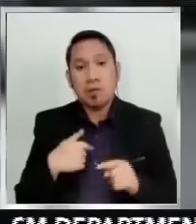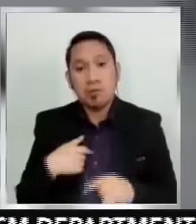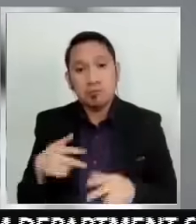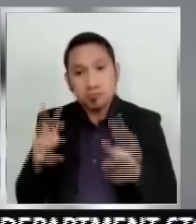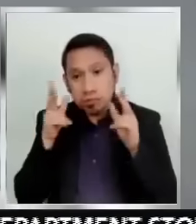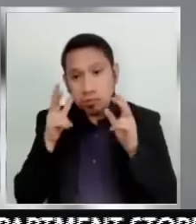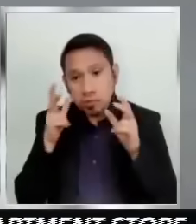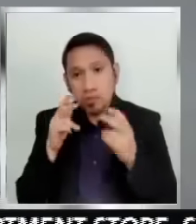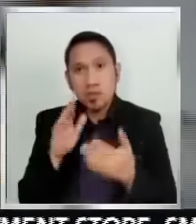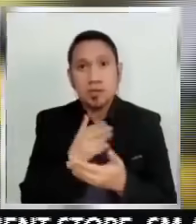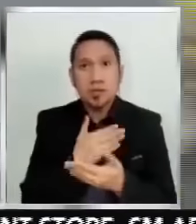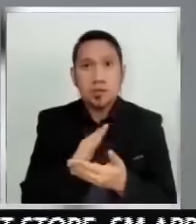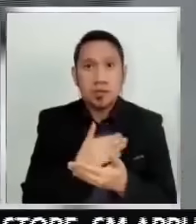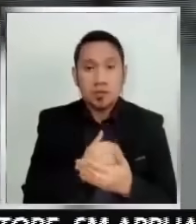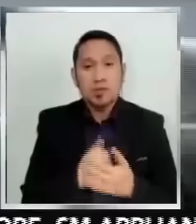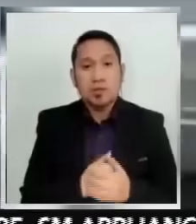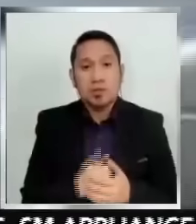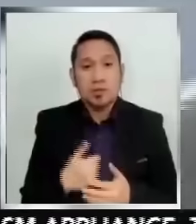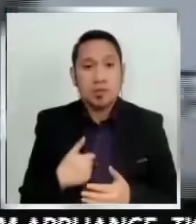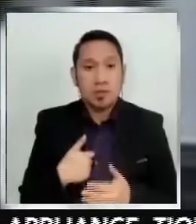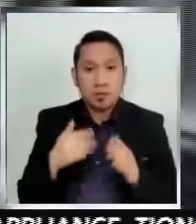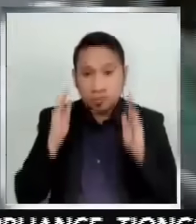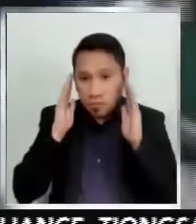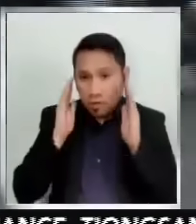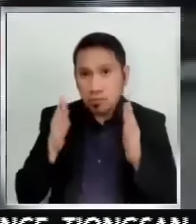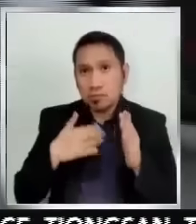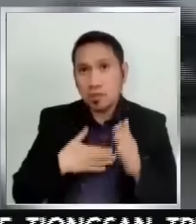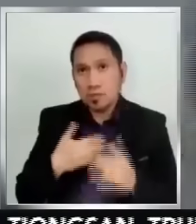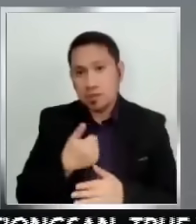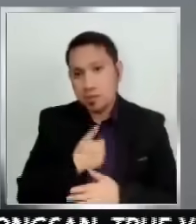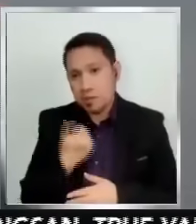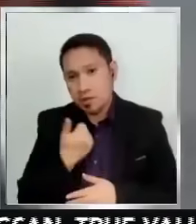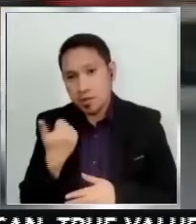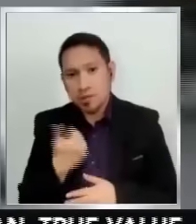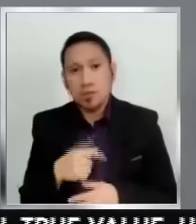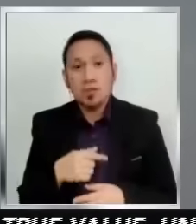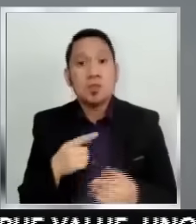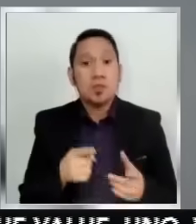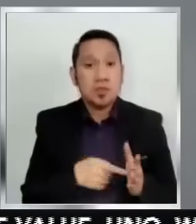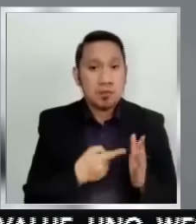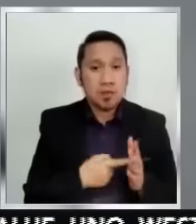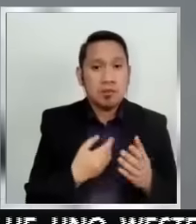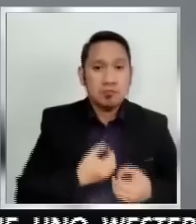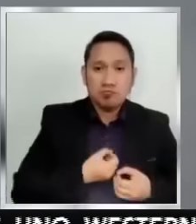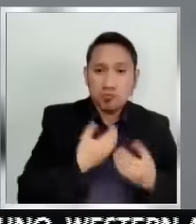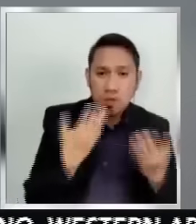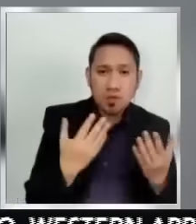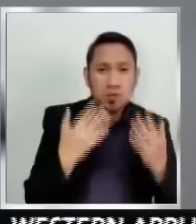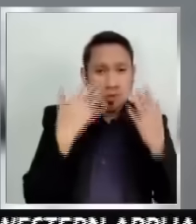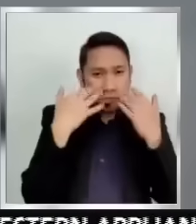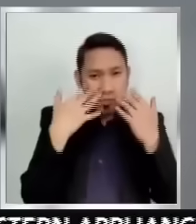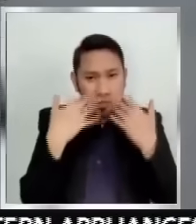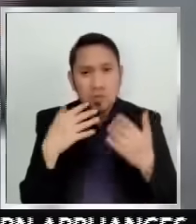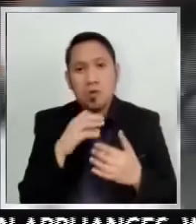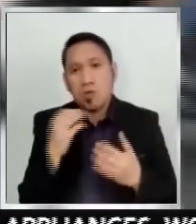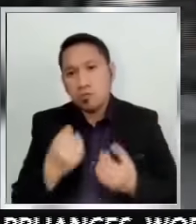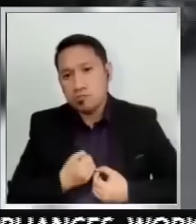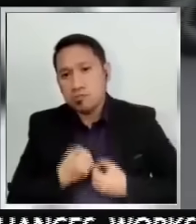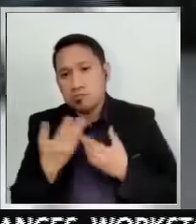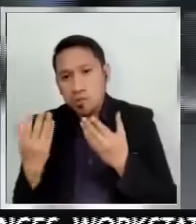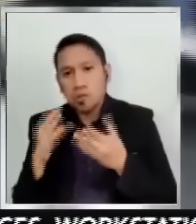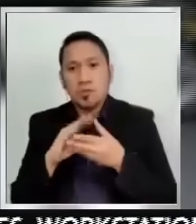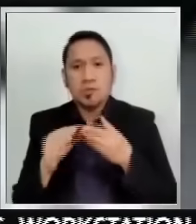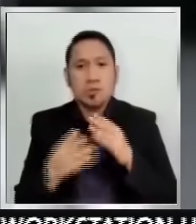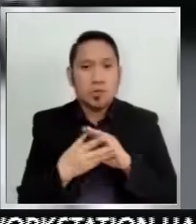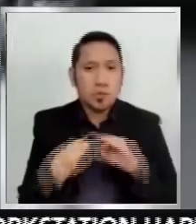ko, didistract ko po ng sarili ko. May mga times po na nilalabas ko po siya sa iyak or nilalabas ko po siya sa kwento sa mga